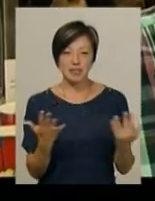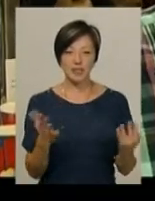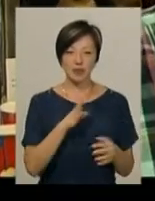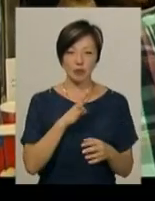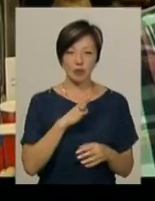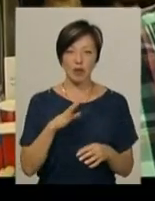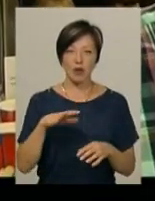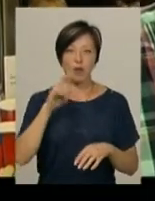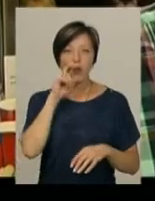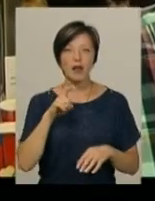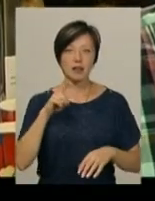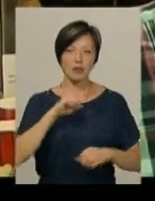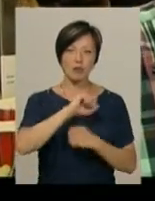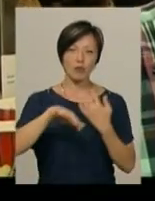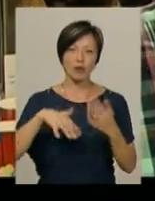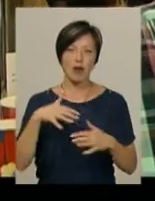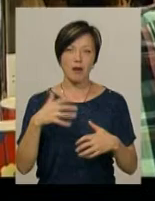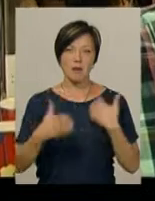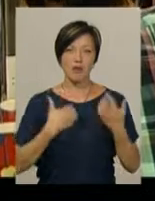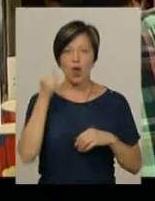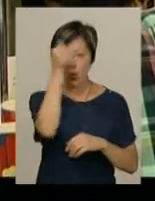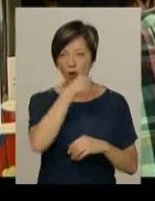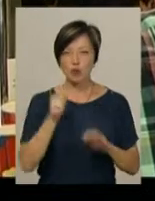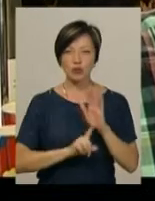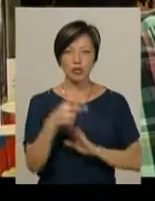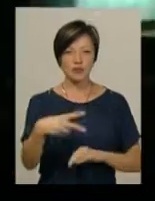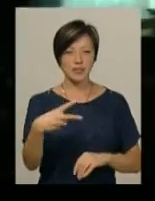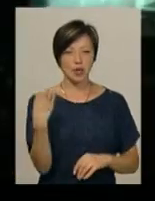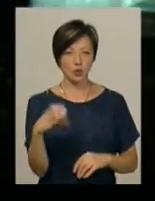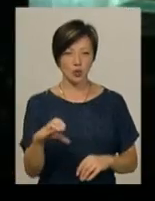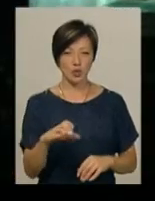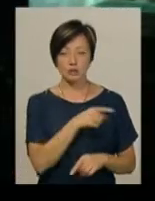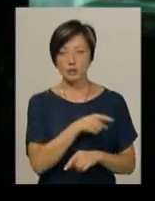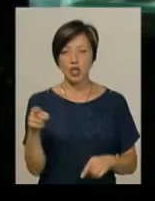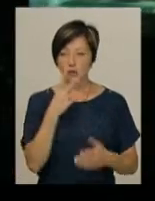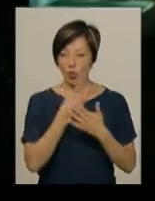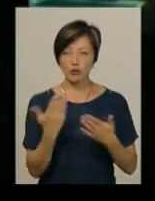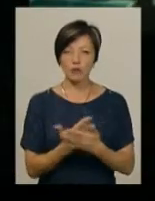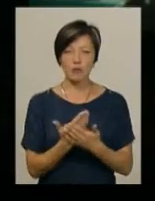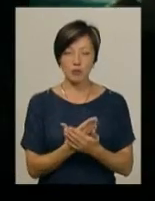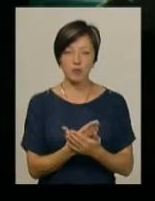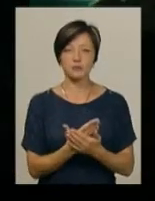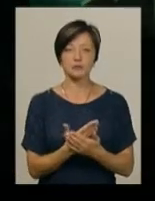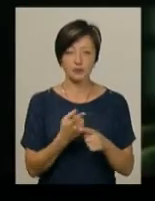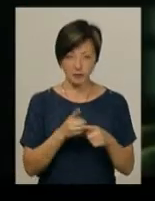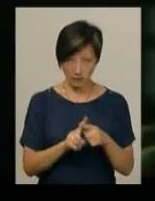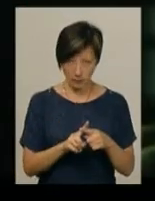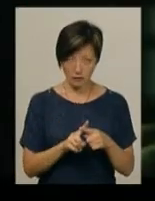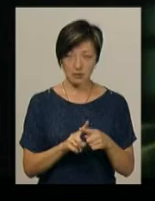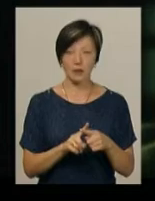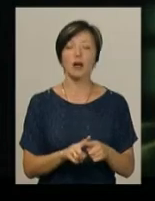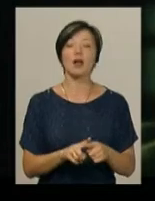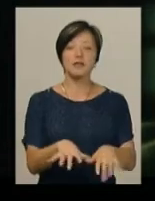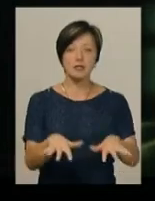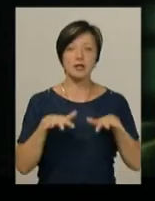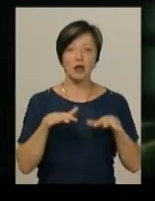перебувала Україна в ті буремні роки початку ХХ століття. Під час допрем'єрного показу фільму «Таємний щоденник» Симона Петлюри у